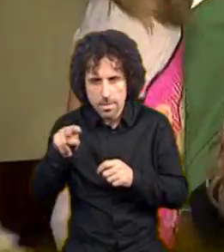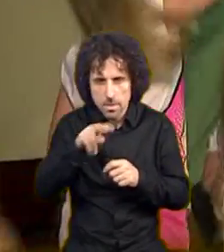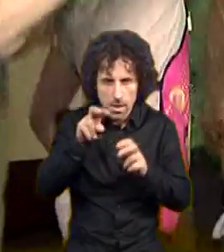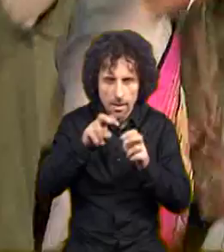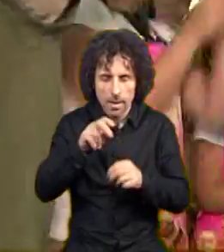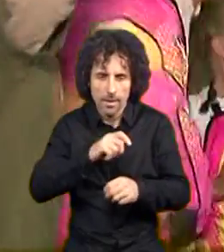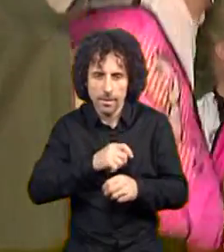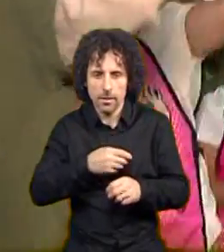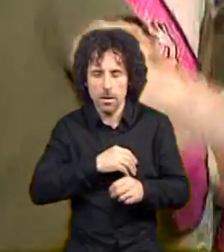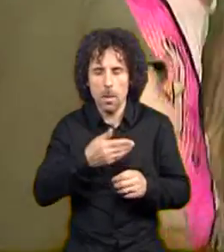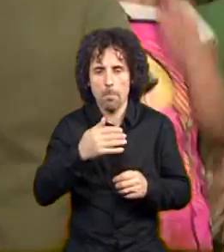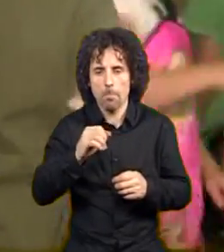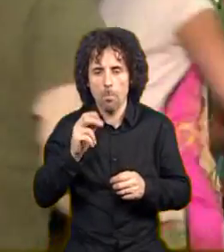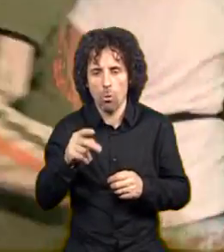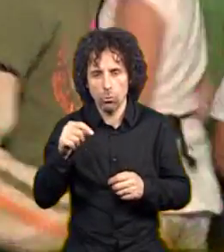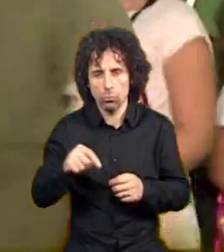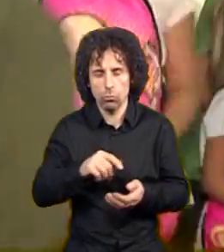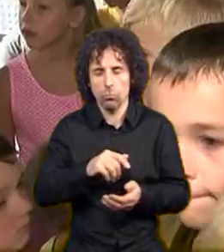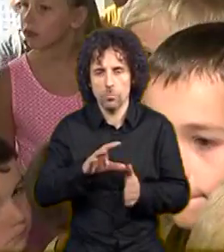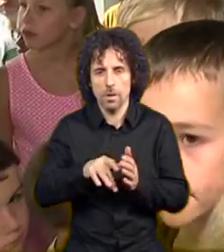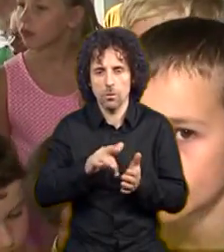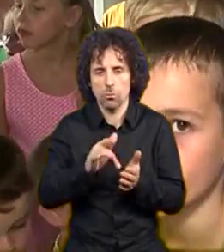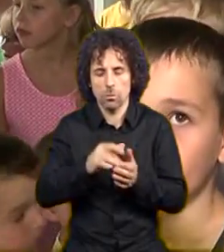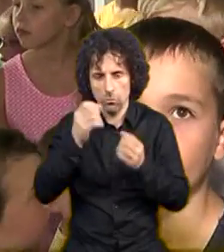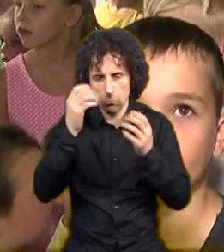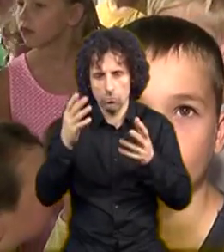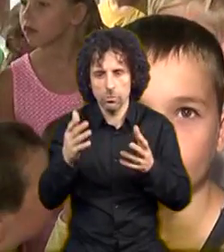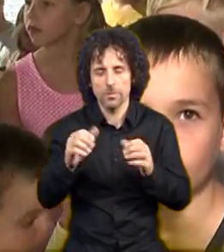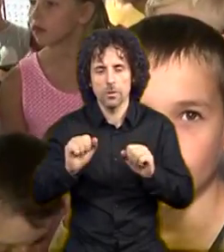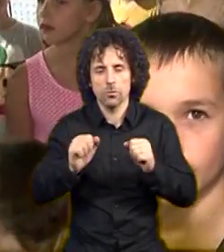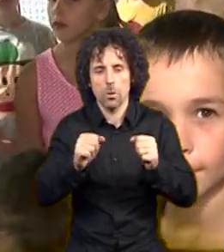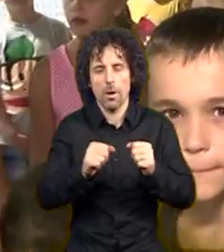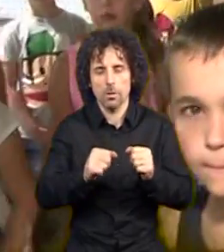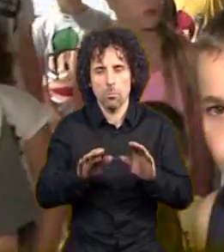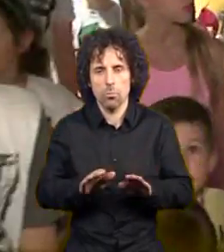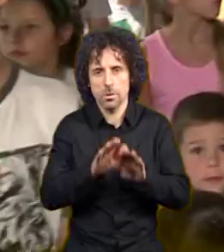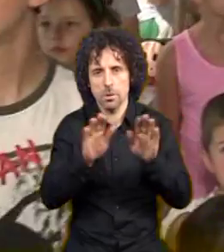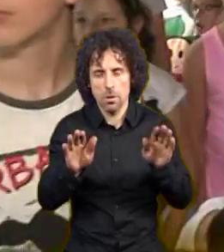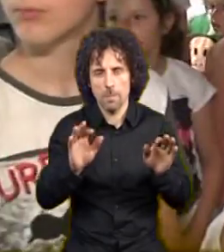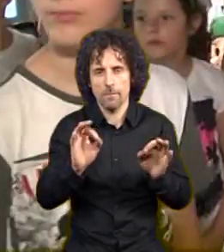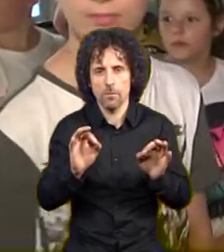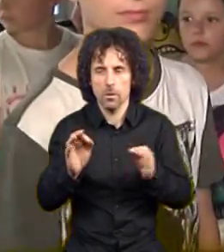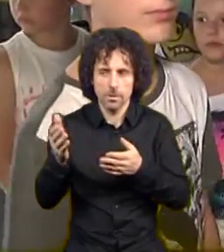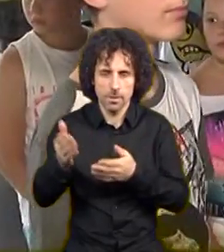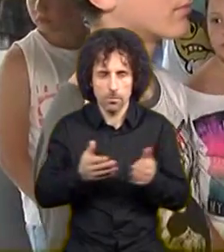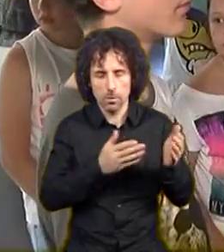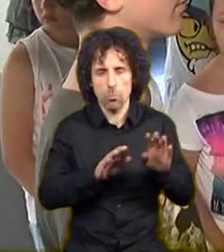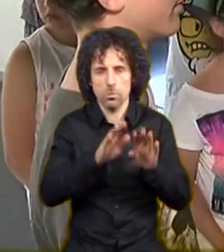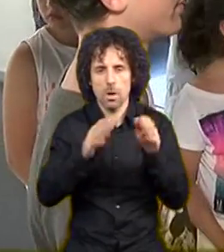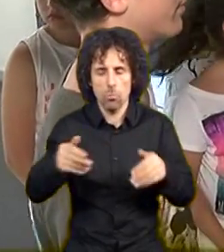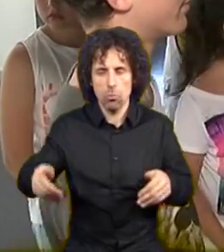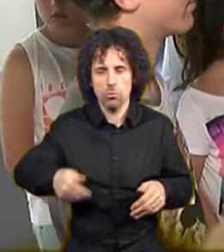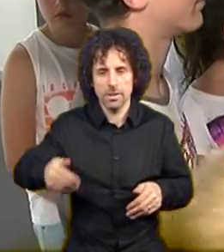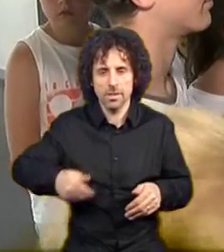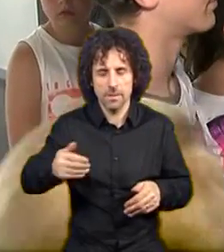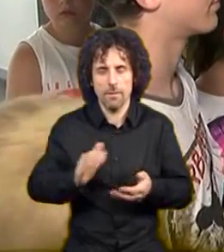jest propozycja, która będzie tutaj w Miejskim Ośrodku Kultury. Dużą kreatywnością wykazały się także działające w mieście muzea. W swoje progi zaprasza